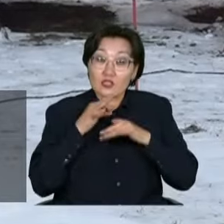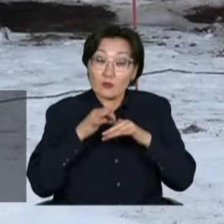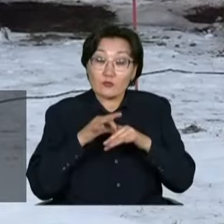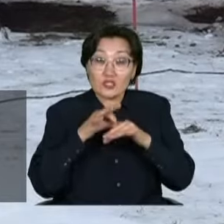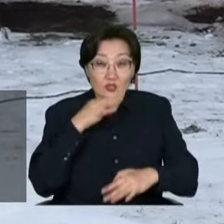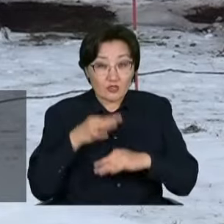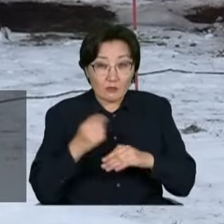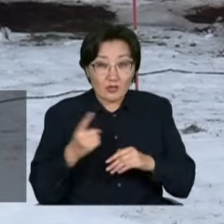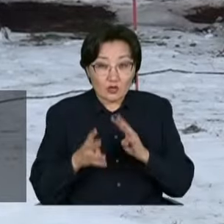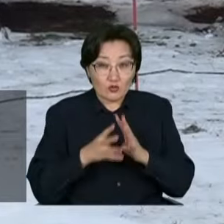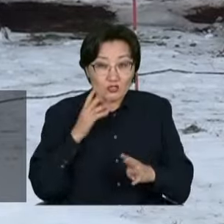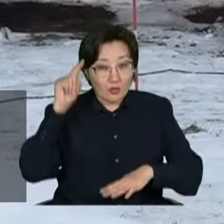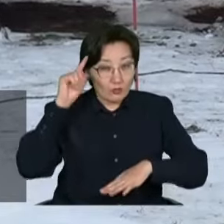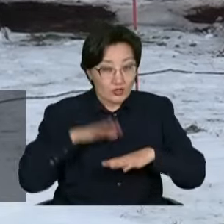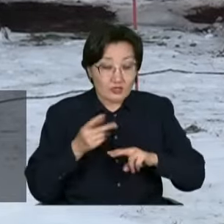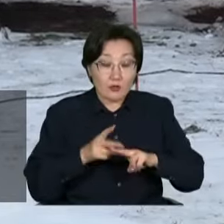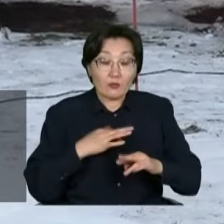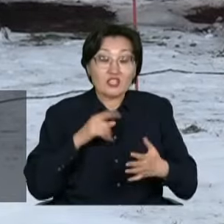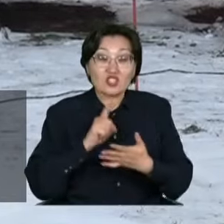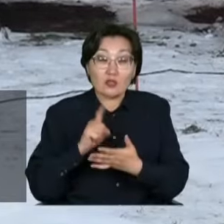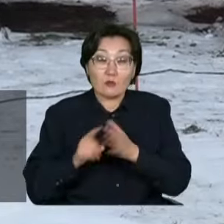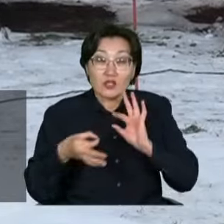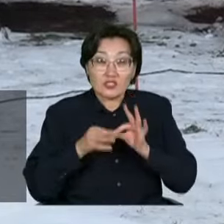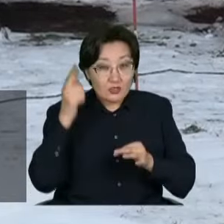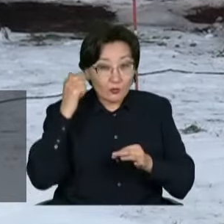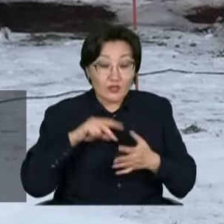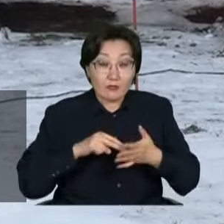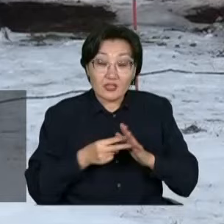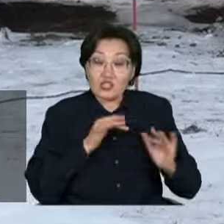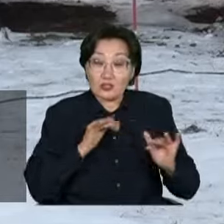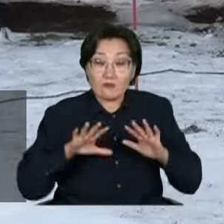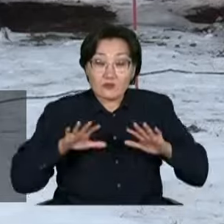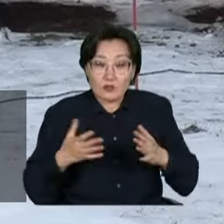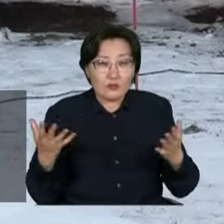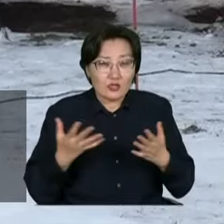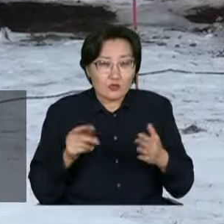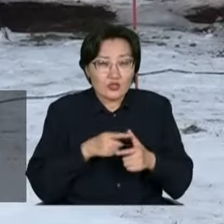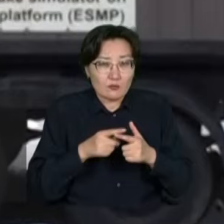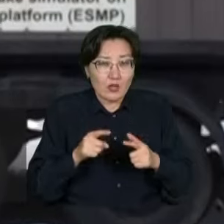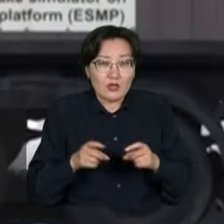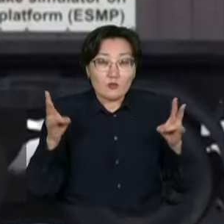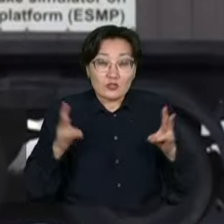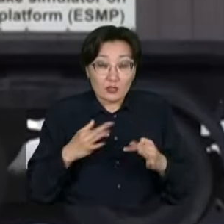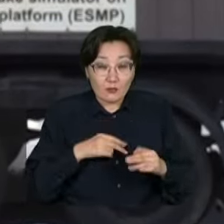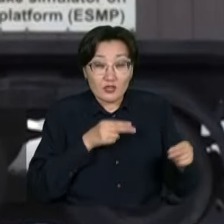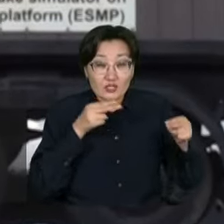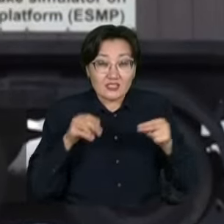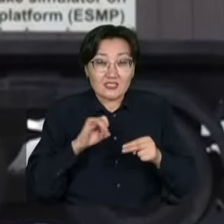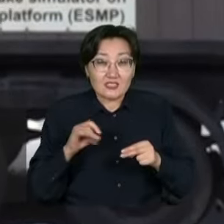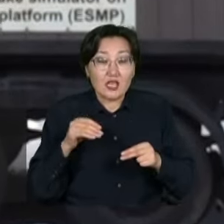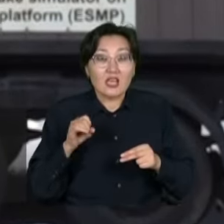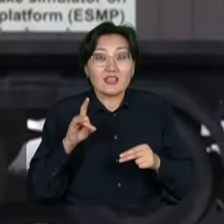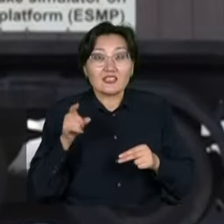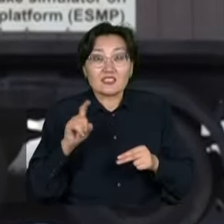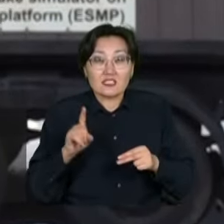ответственность в первую очередь акимат. Поэтому мы обязаны четко знать план действий в случае какого-либо катаклизма. Мы приехали из